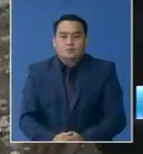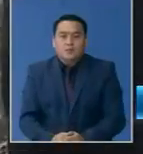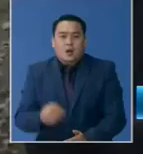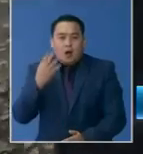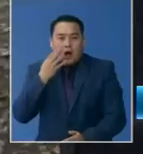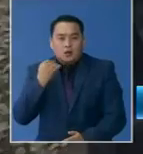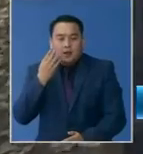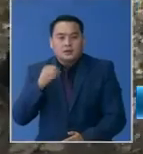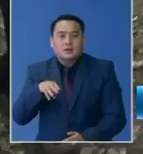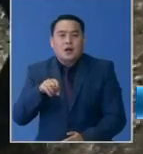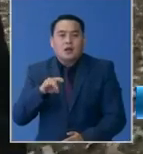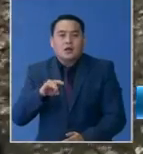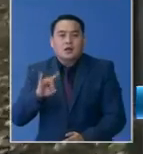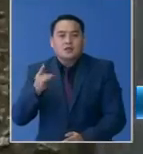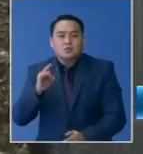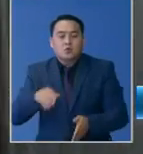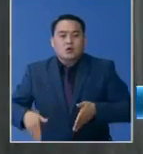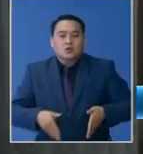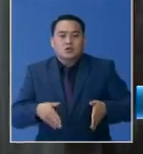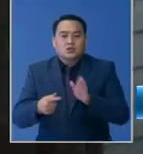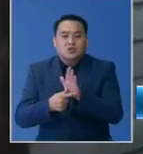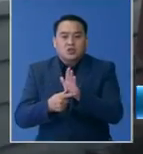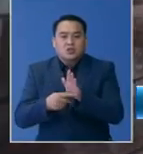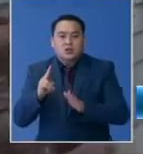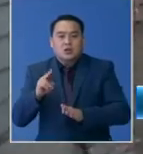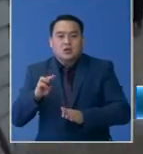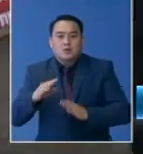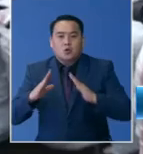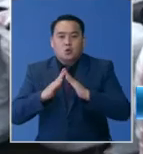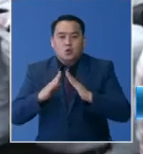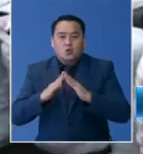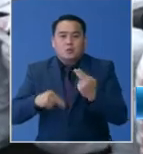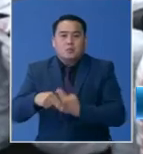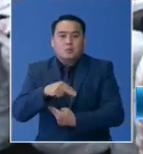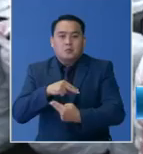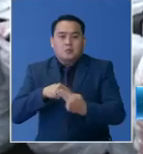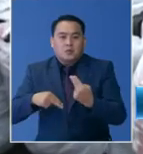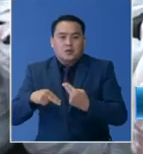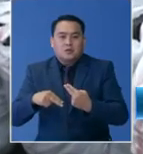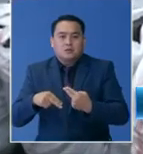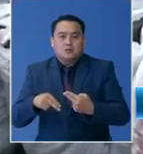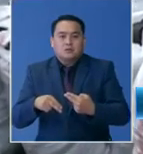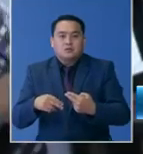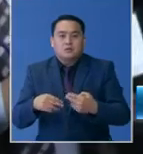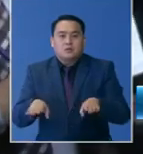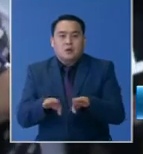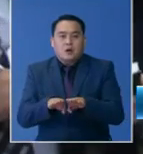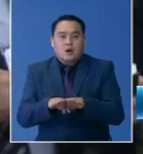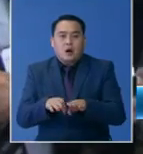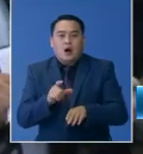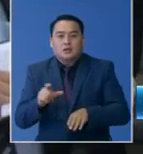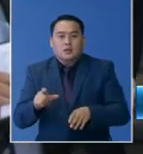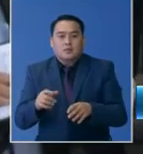Алматы Талғар республикалық тасжолының 7-ші километріндегі мына тұрғын үй шағын бизнес ошағына айналған. Адамдар қайшалысып